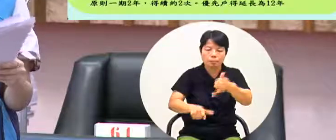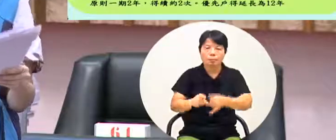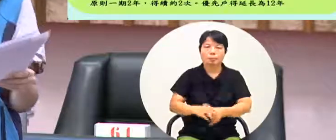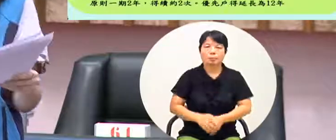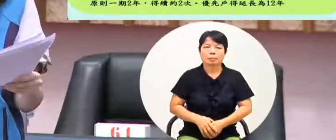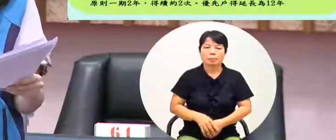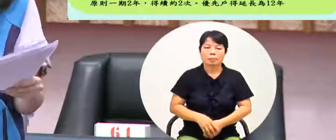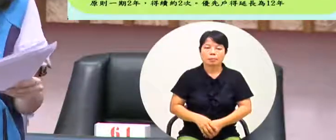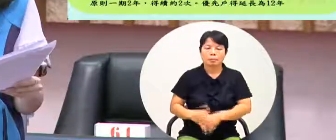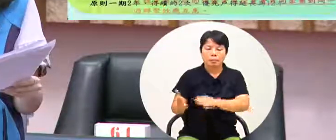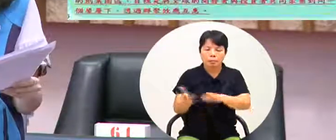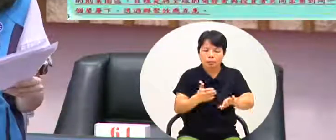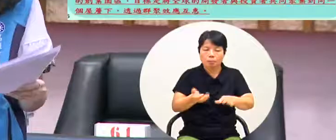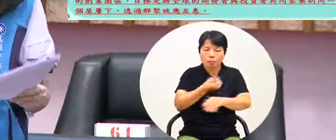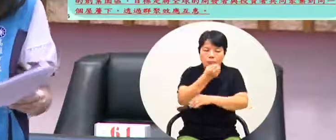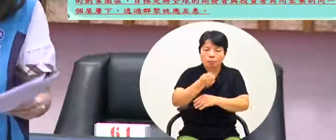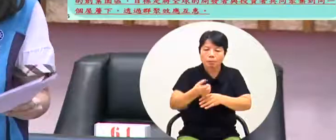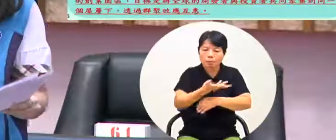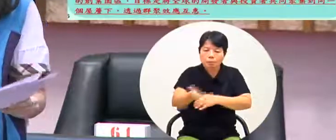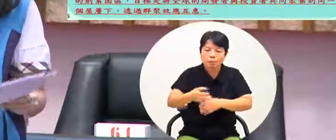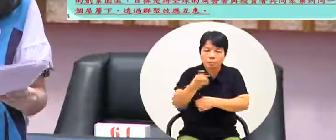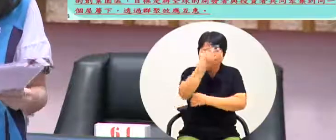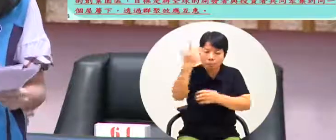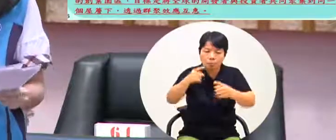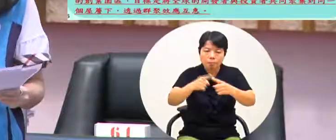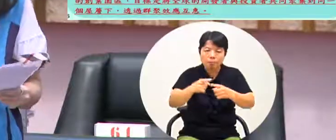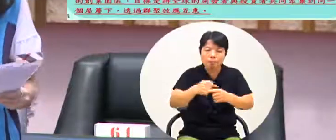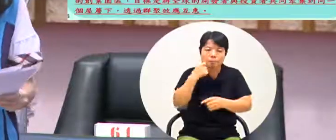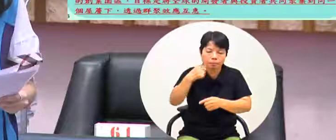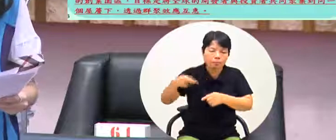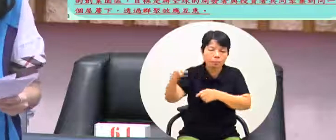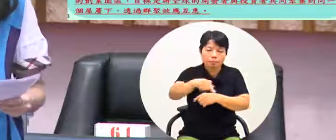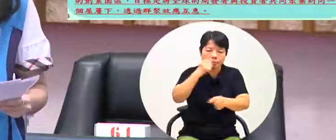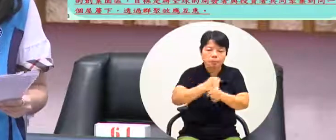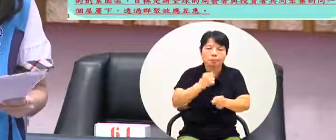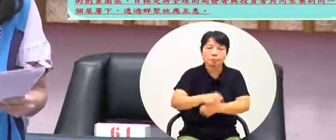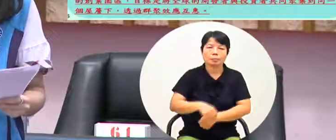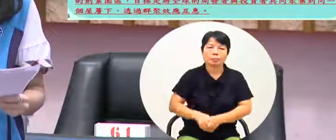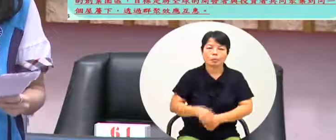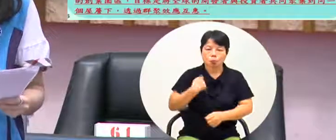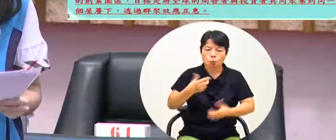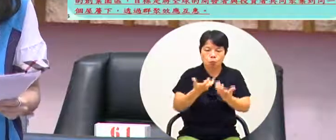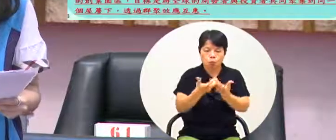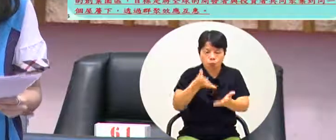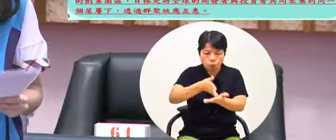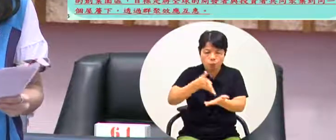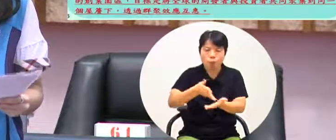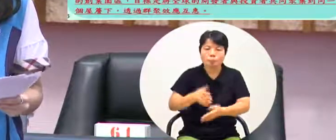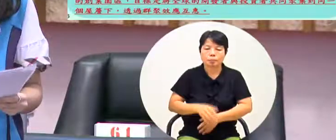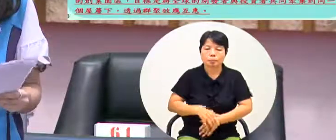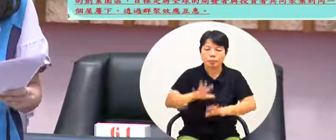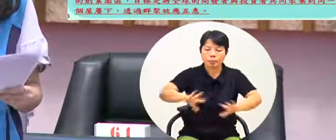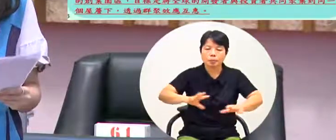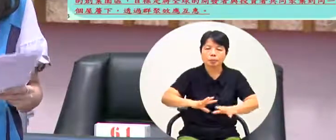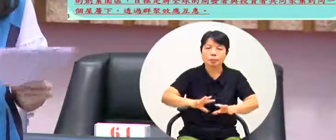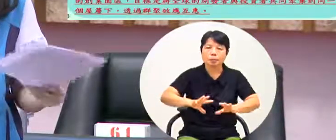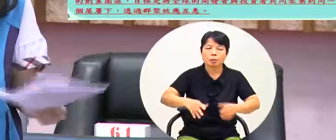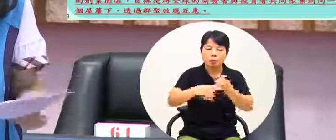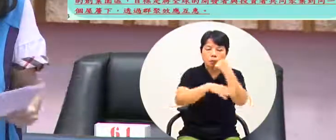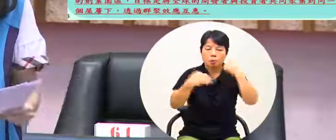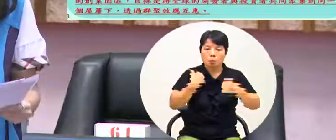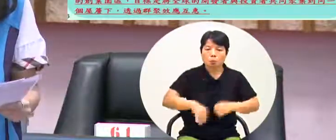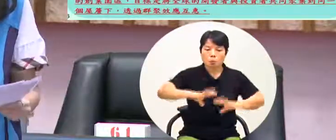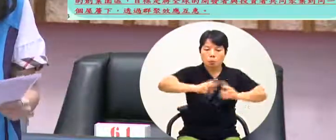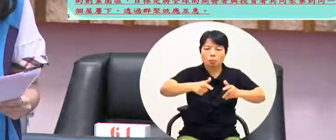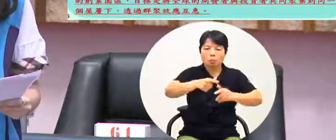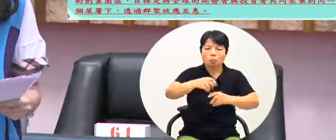工作呢？我也跟大家分享一下，大家都知道现在法国总统马克宏非常的年轻哦，啊，所以说他有一些年